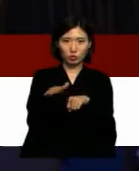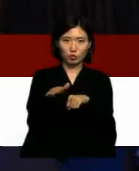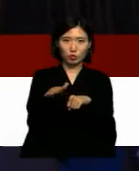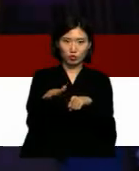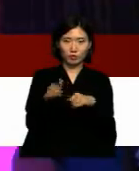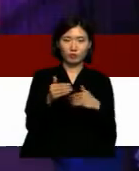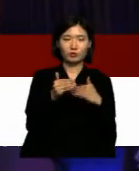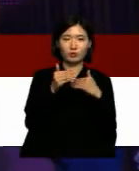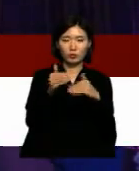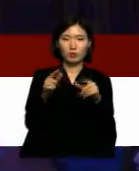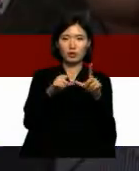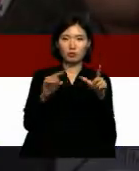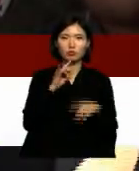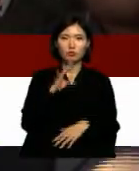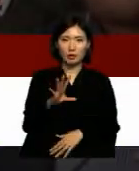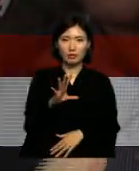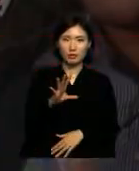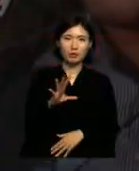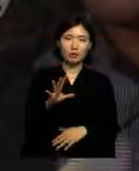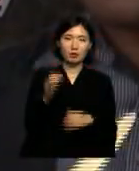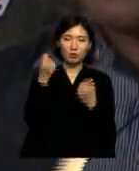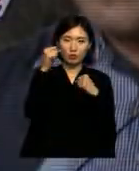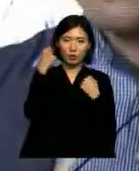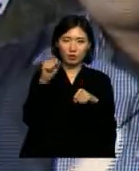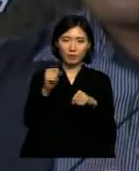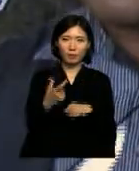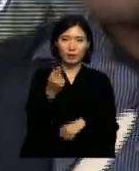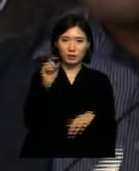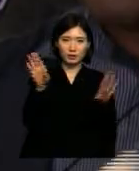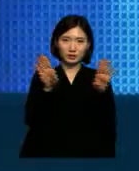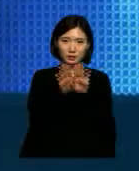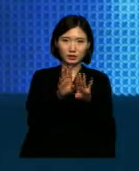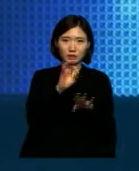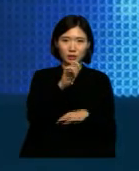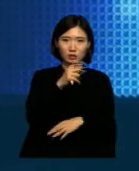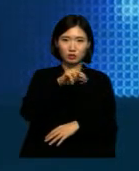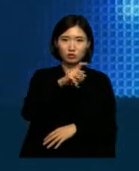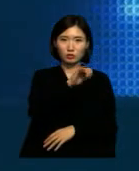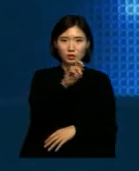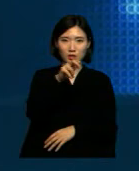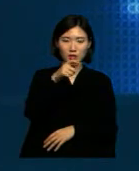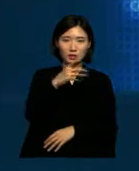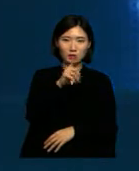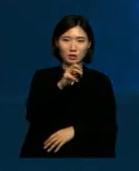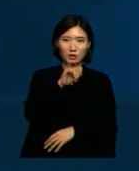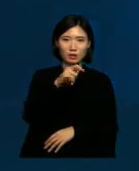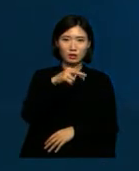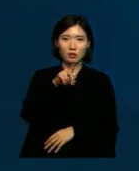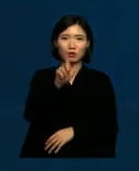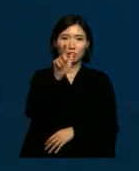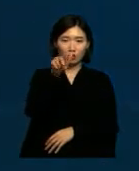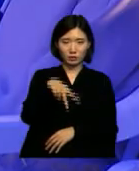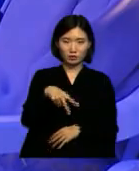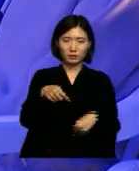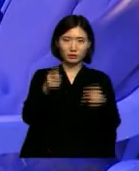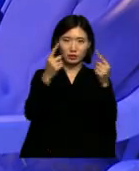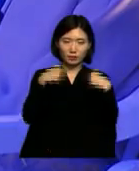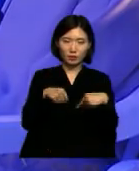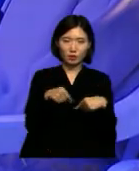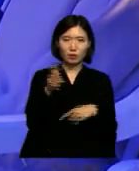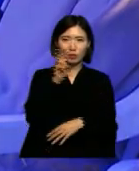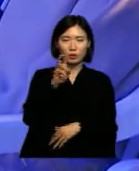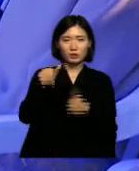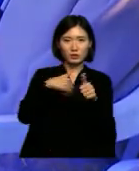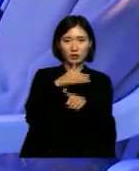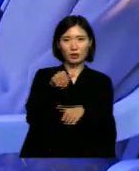펼친 채 콘서트를 빨리 마무리했습니다. 인순이와 클라잉넛은 무대에 올랐지만 노래할 상황이 아니라며 사과의 말만